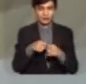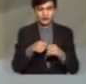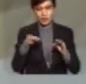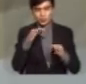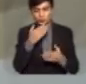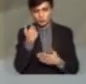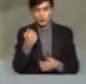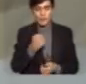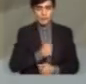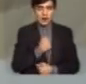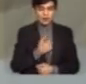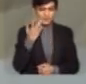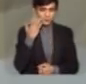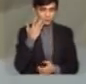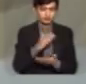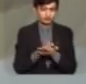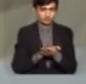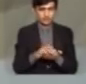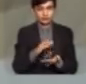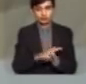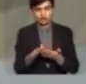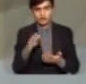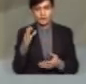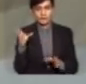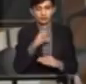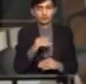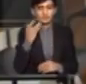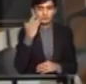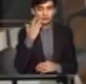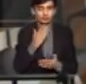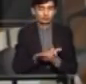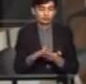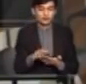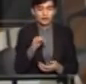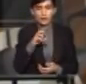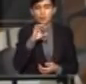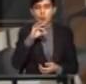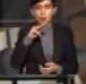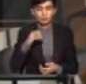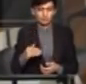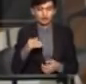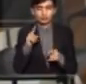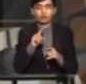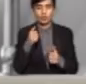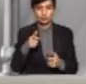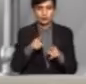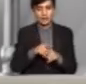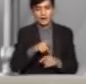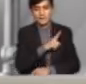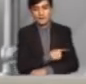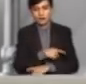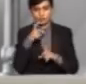кубанью чистенько вот простенький что для бомжей хорошо для врачей сплошная головная боль